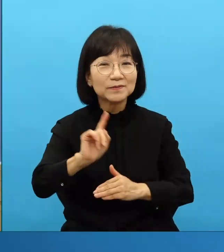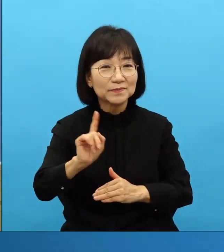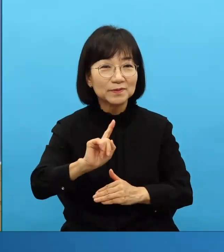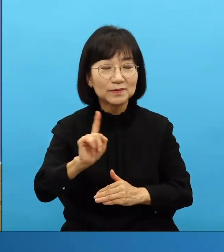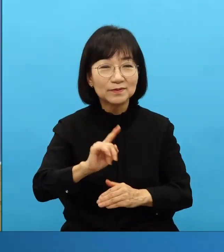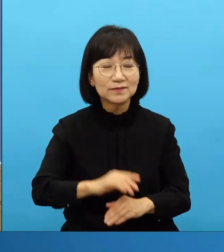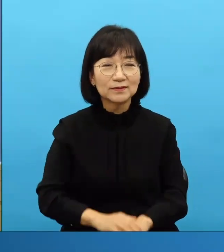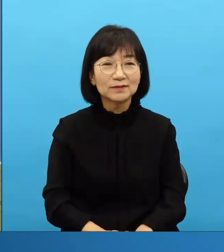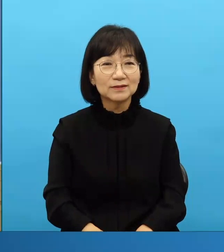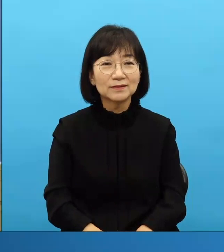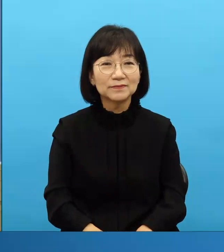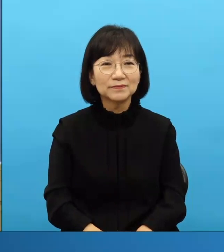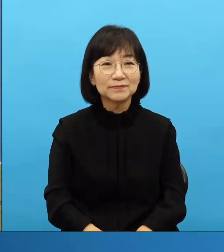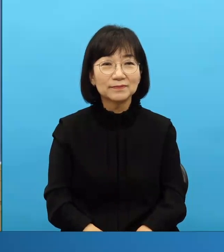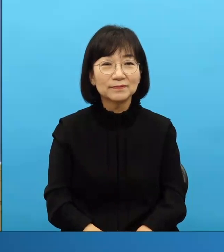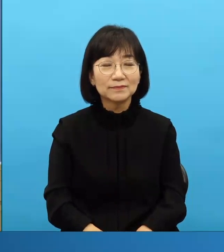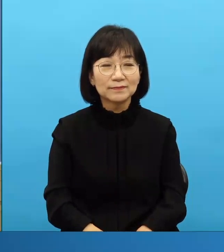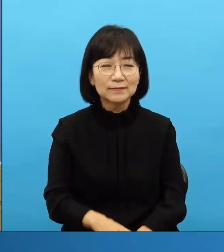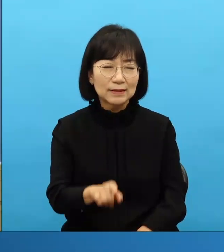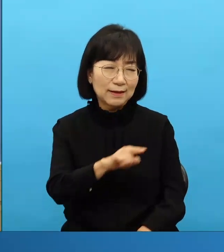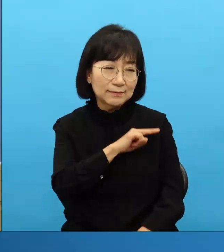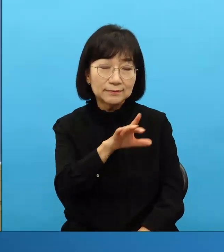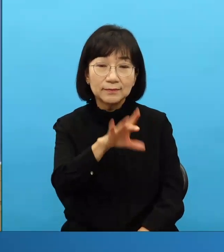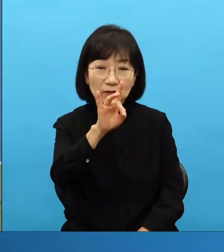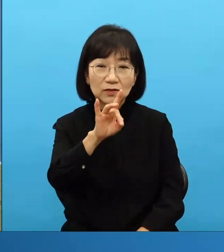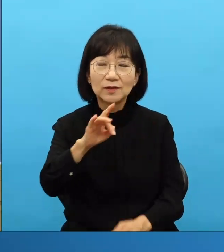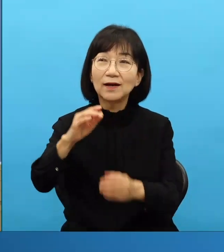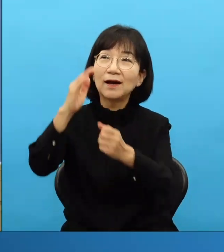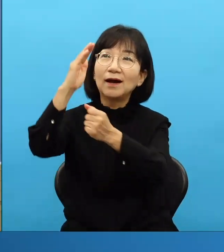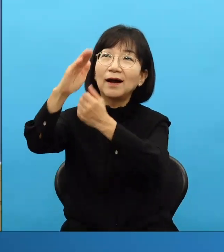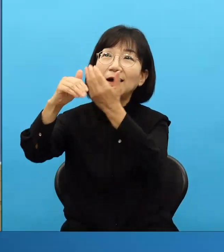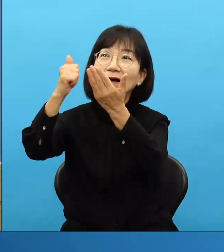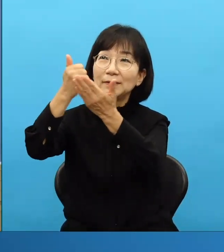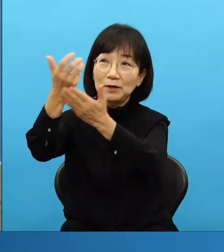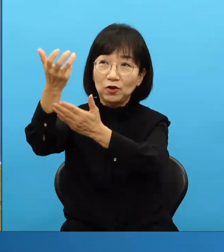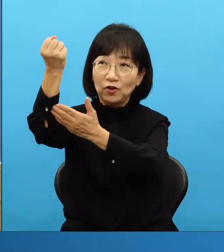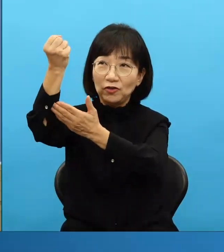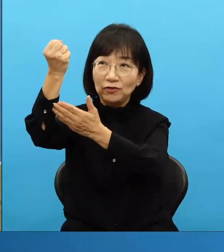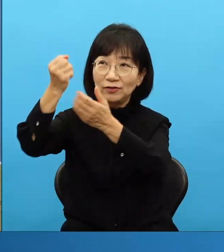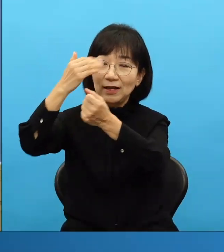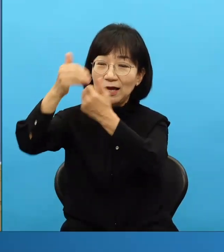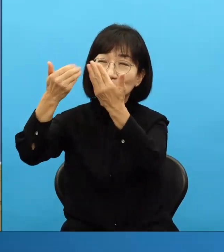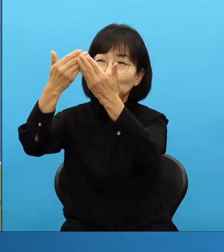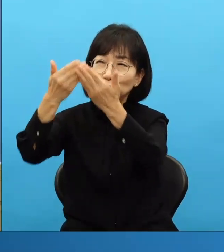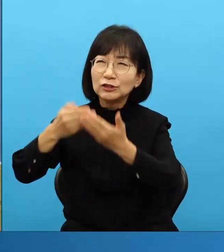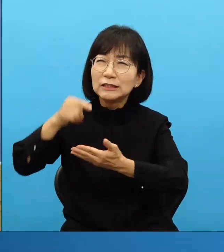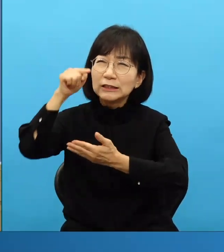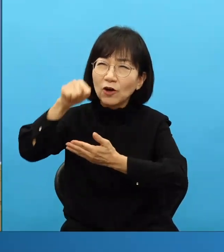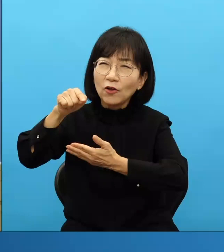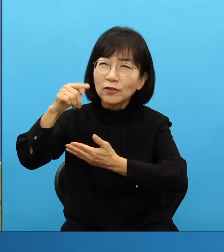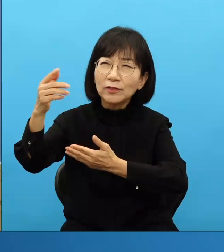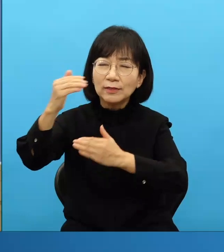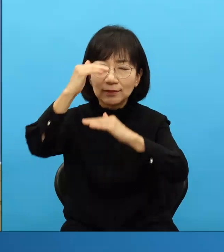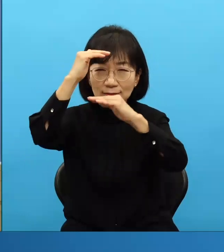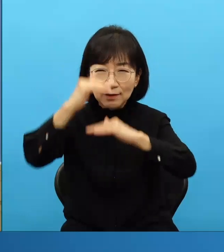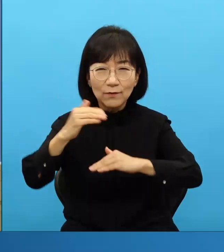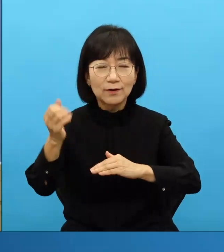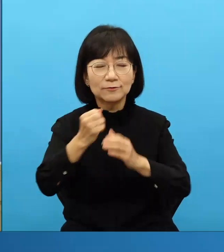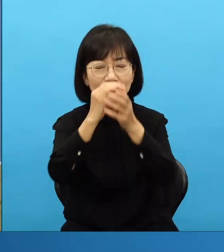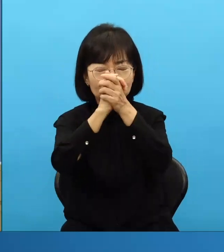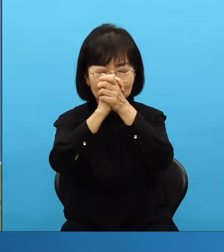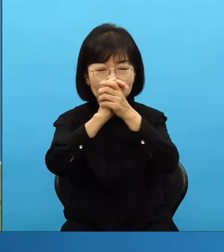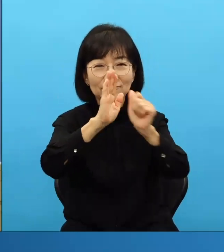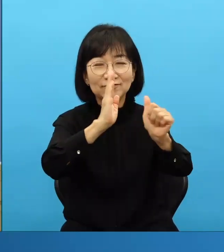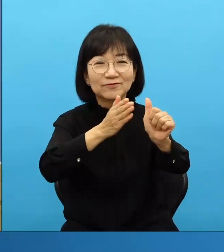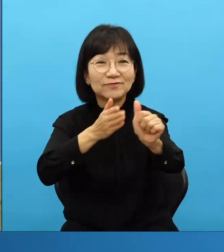먼저 하나님의 것, 하나님이 주신 것을 가지고 기도할 수 있기를 바랍니다. May you truly pray with the things that God has given